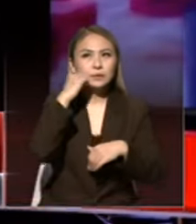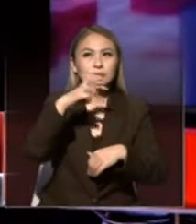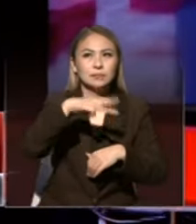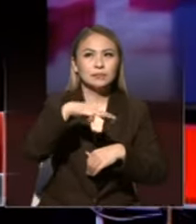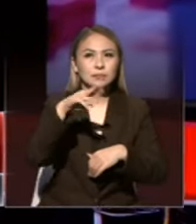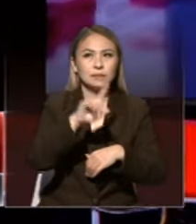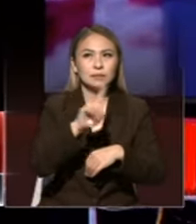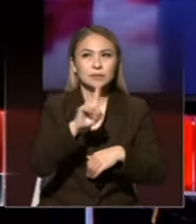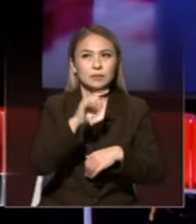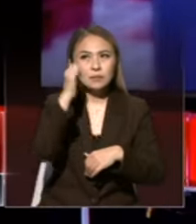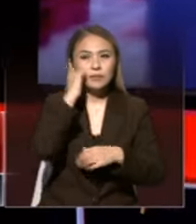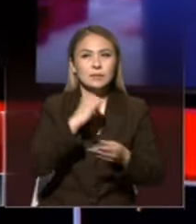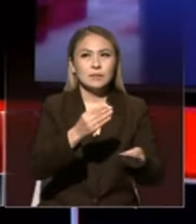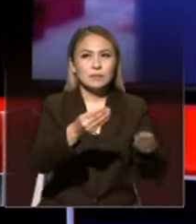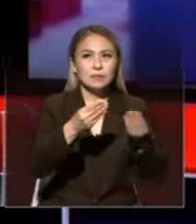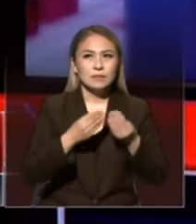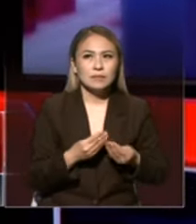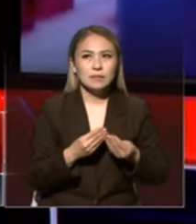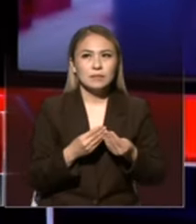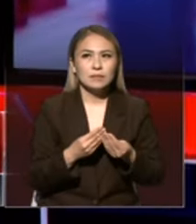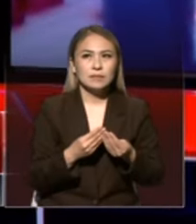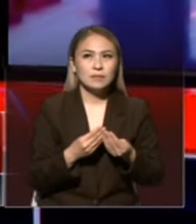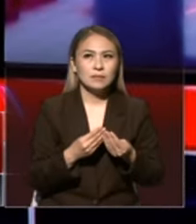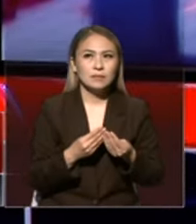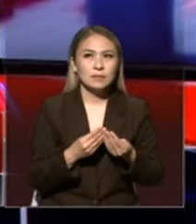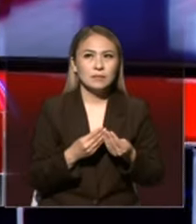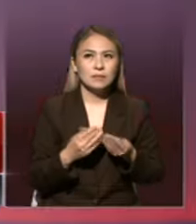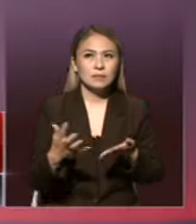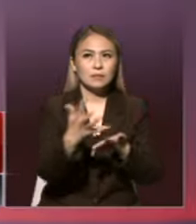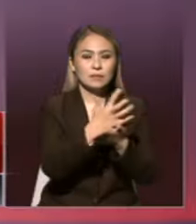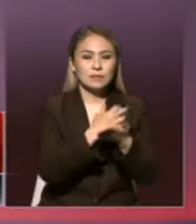басқасы осын жинап, мен айтайын ойымды, жинап,